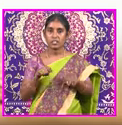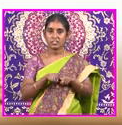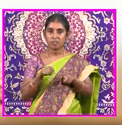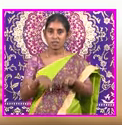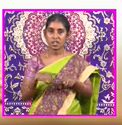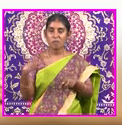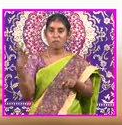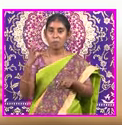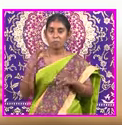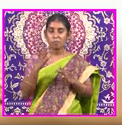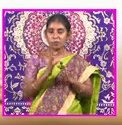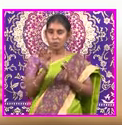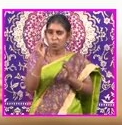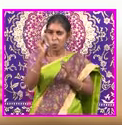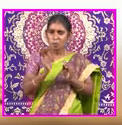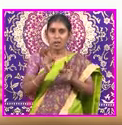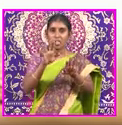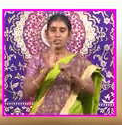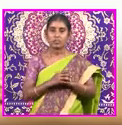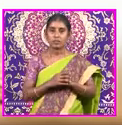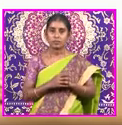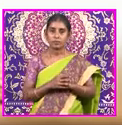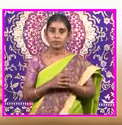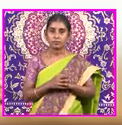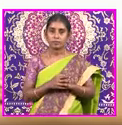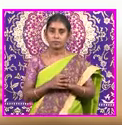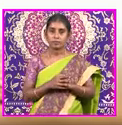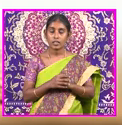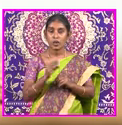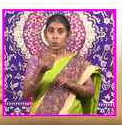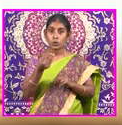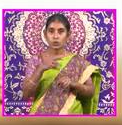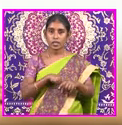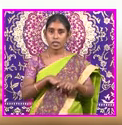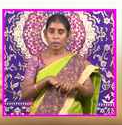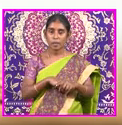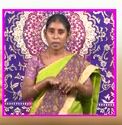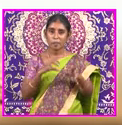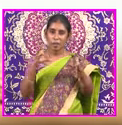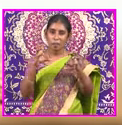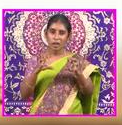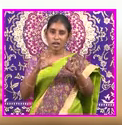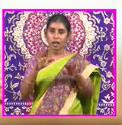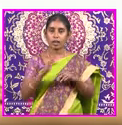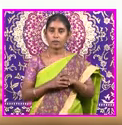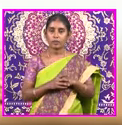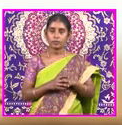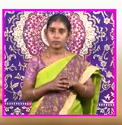இப்போ நம்ம வடகோளாரத்தில் இருக்கிறோம், நம் பகுதி வந்து ஏறக்குறைய குளிர்காலத்தில் அதாவது